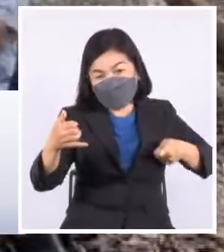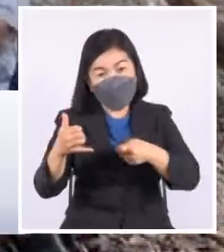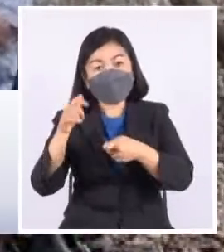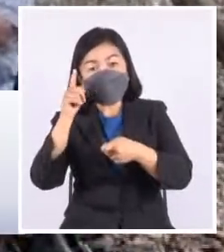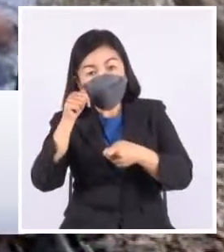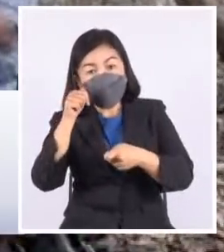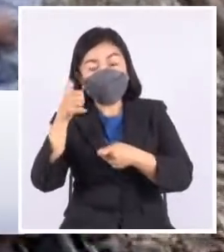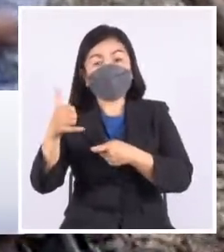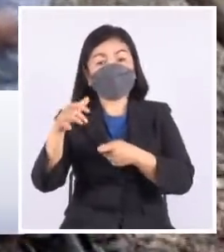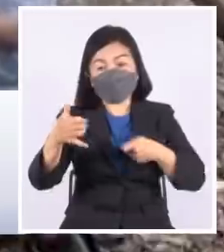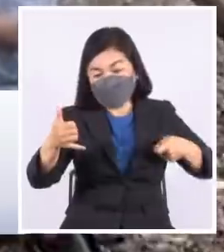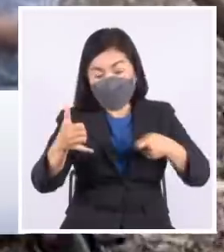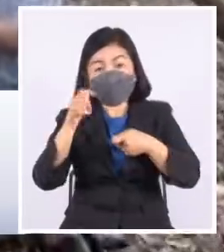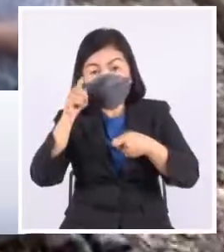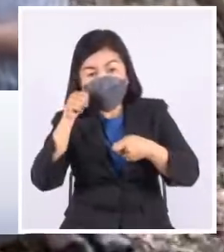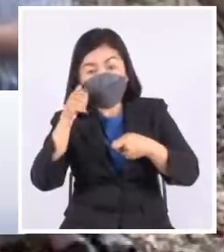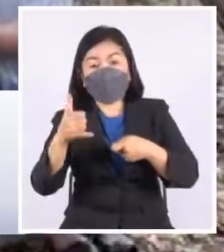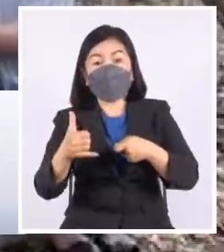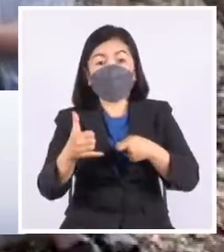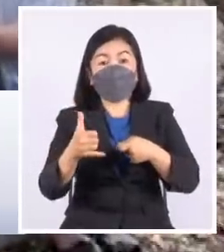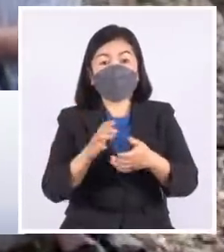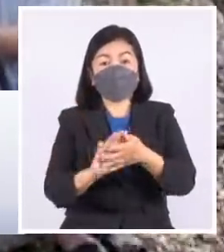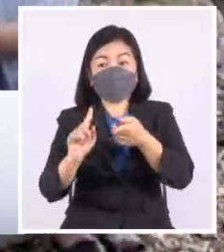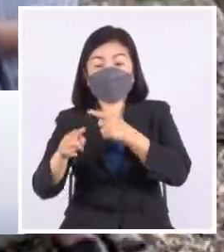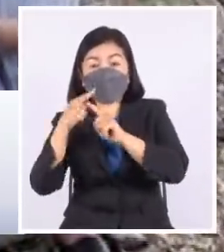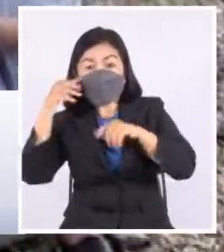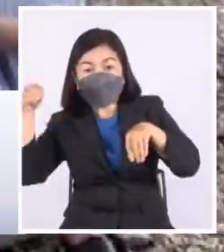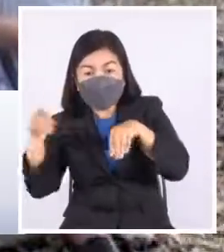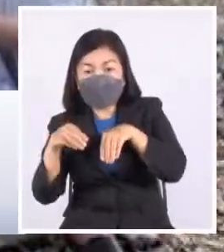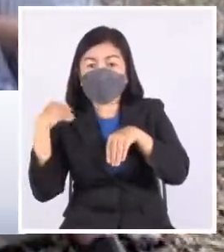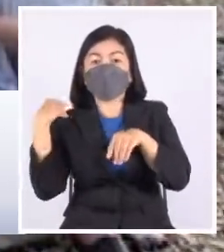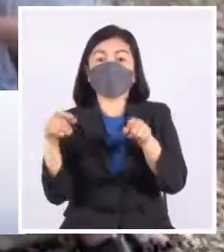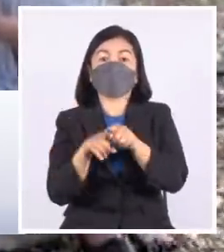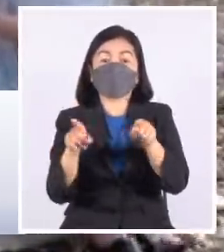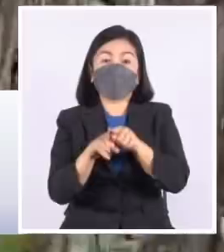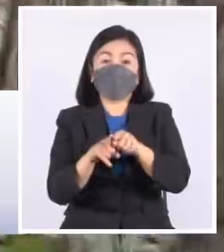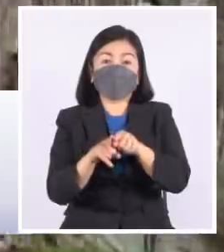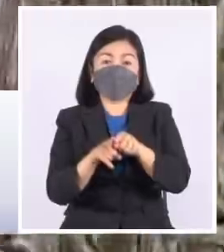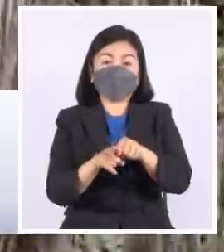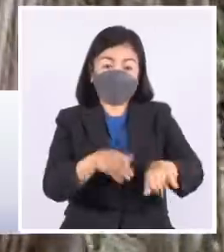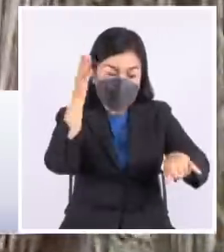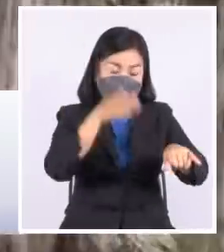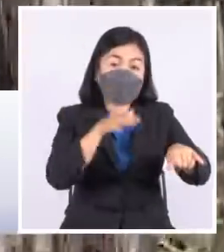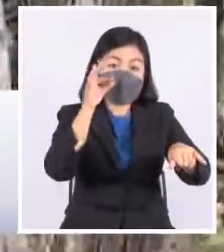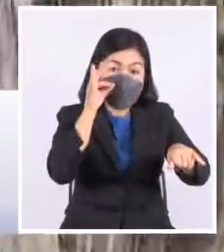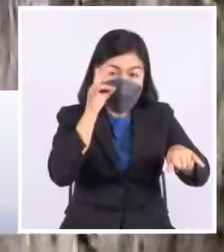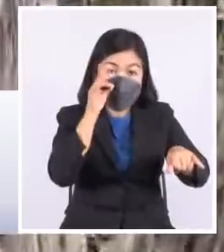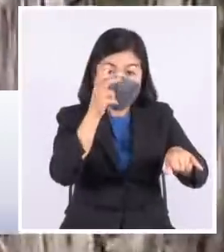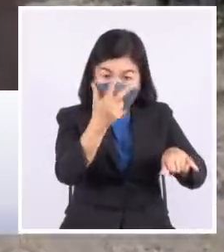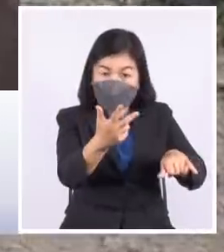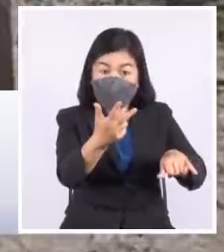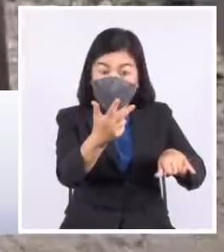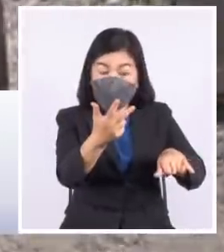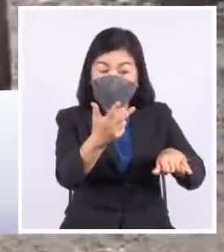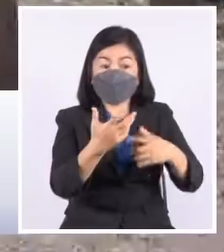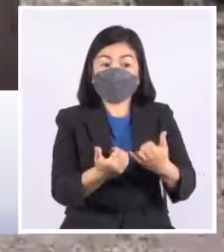แม่นะฮ ะ เอามีดไล่ฟันแม่แล้วก็ไล่ฟันเพื่อนบ้านแล้วก็ไปฆ่าแมวอีก3ตัวนี่สำคัญเลยนี่